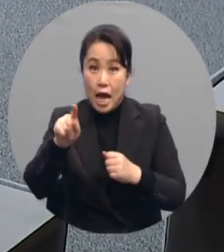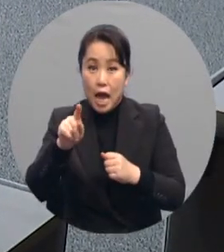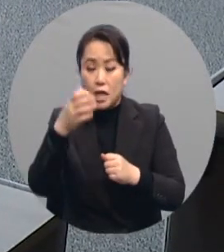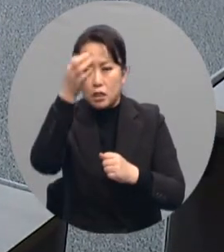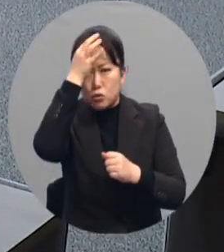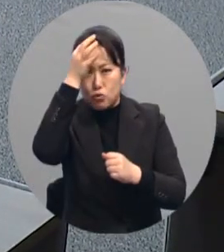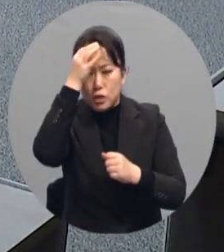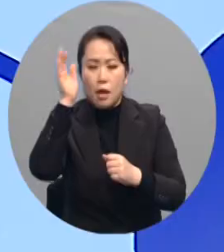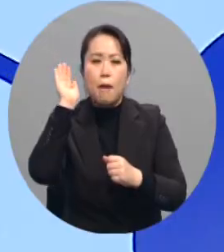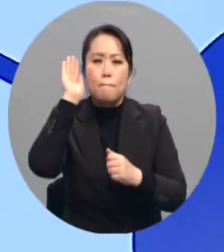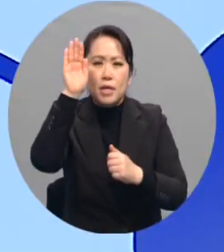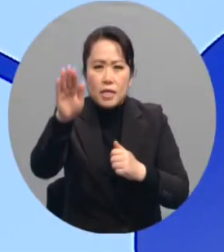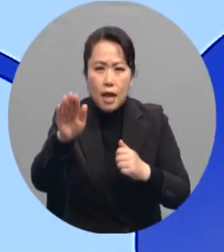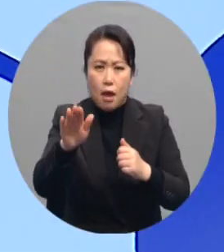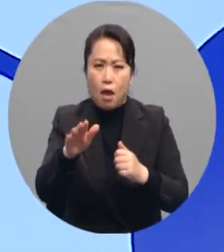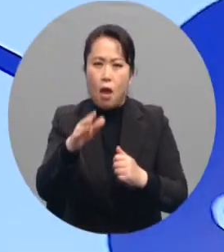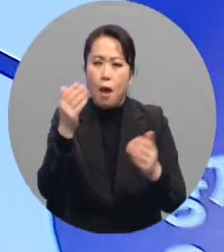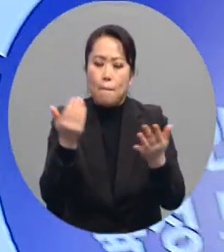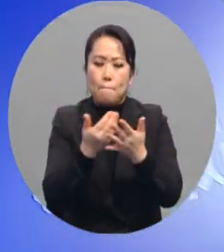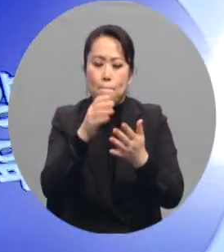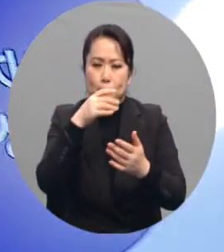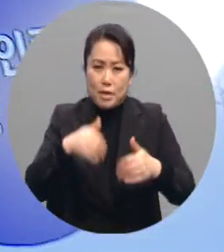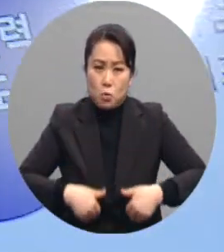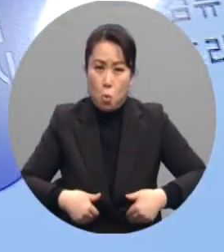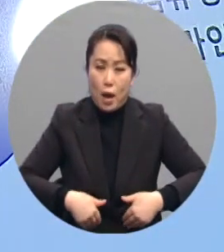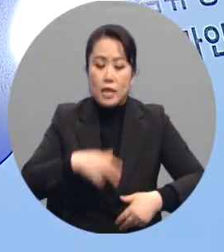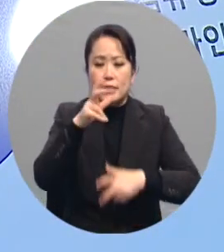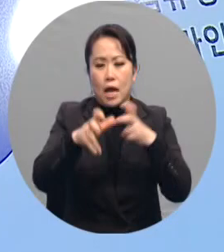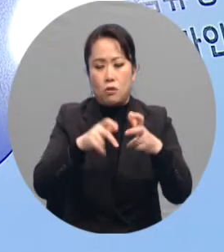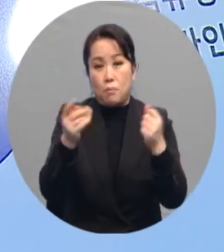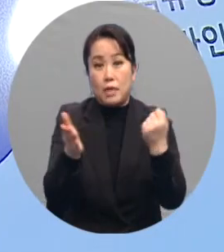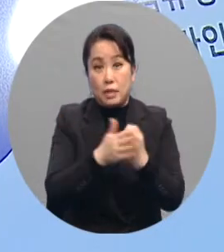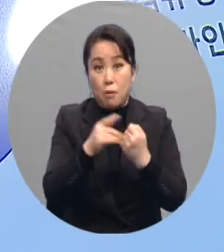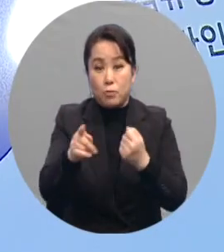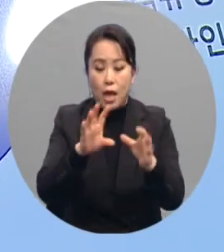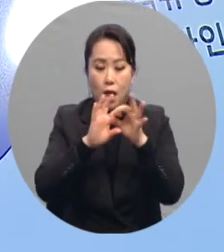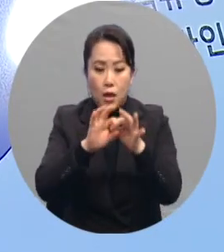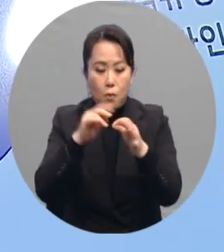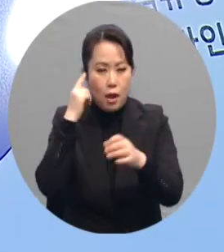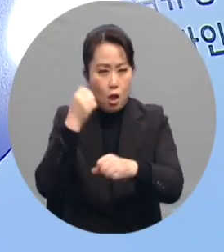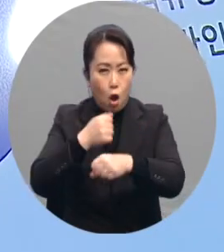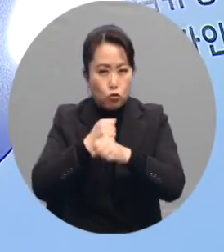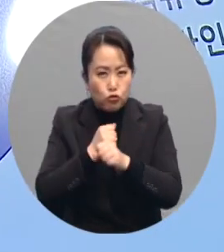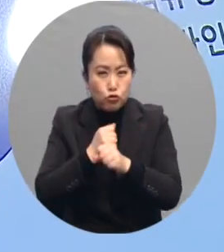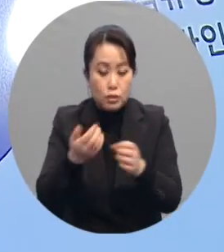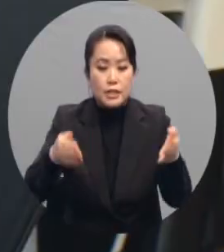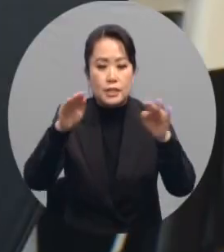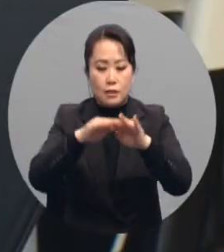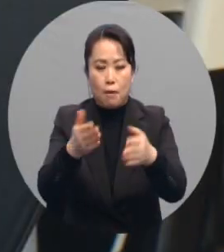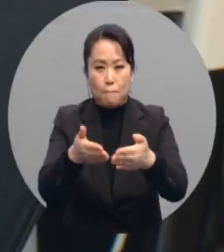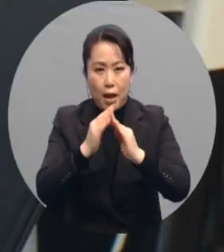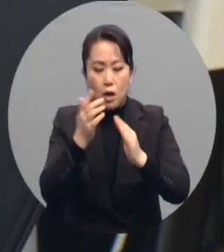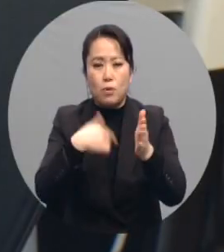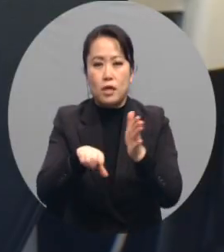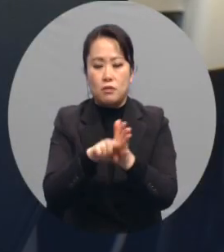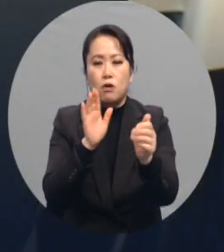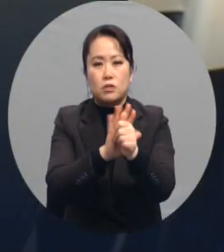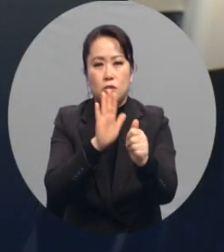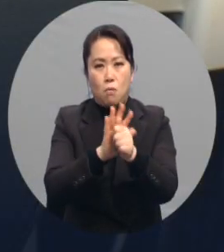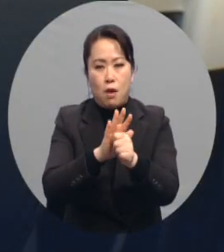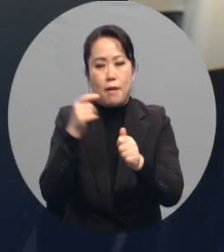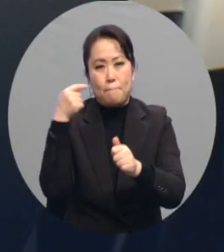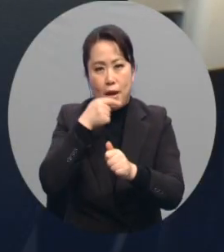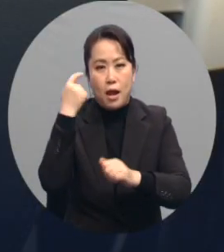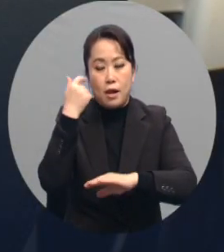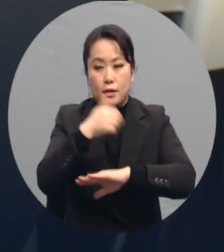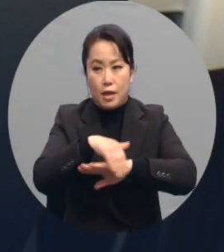먹거리 산업인 만큼 관련 업무와 연구시설이 들어설 수 있도록 지원을 강화할 계획입니다. 퀀텀 컴퓨팅 분야에서